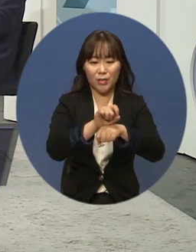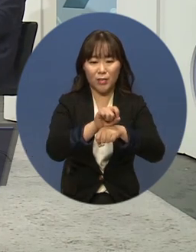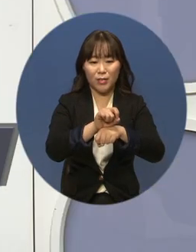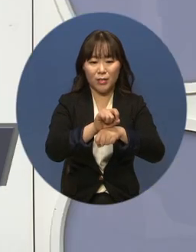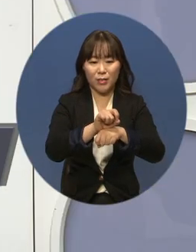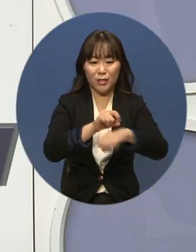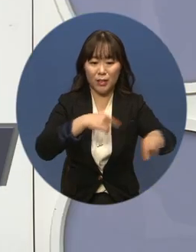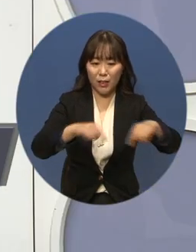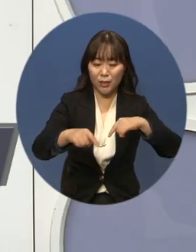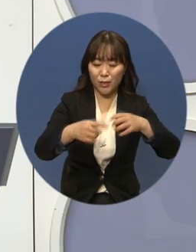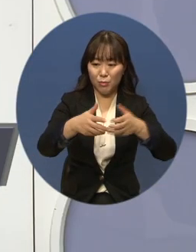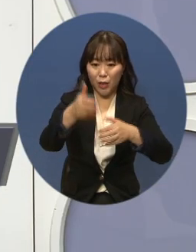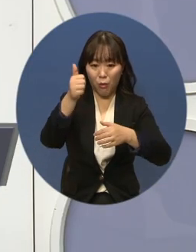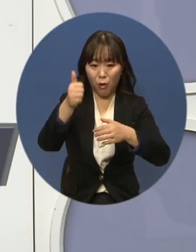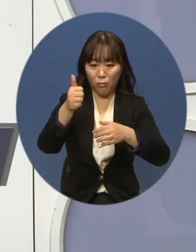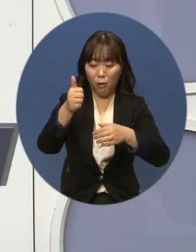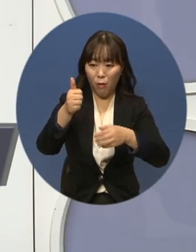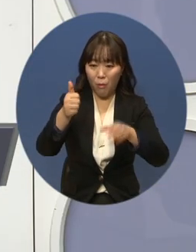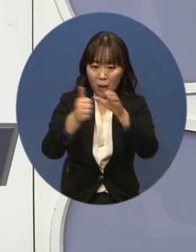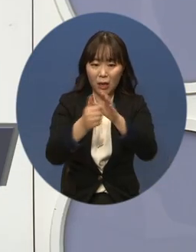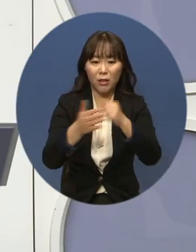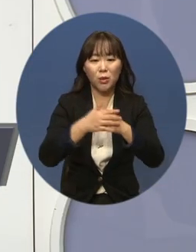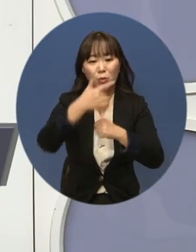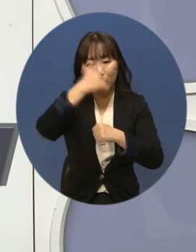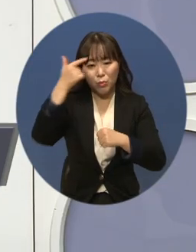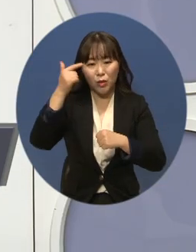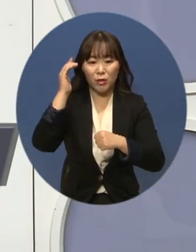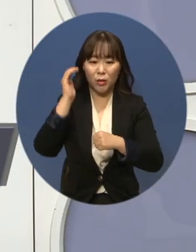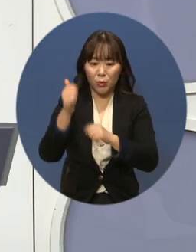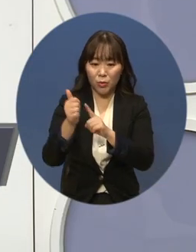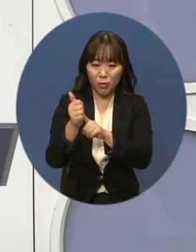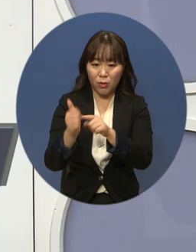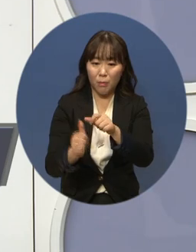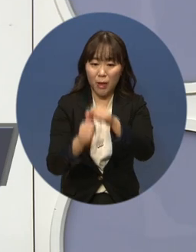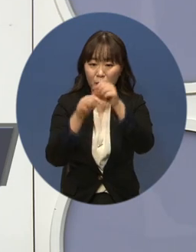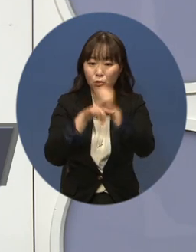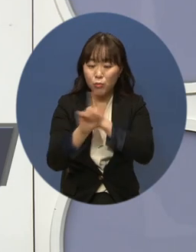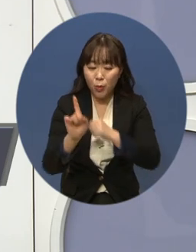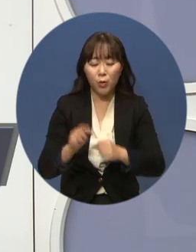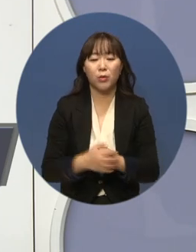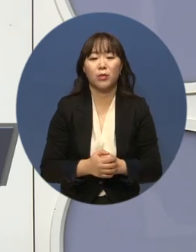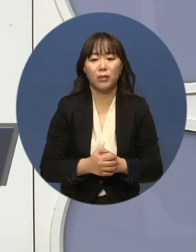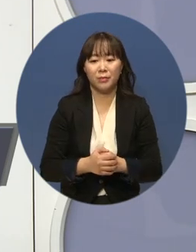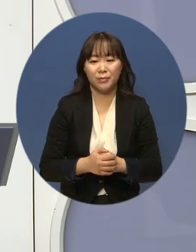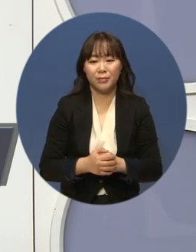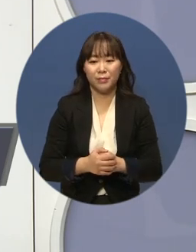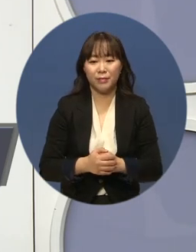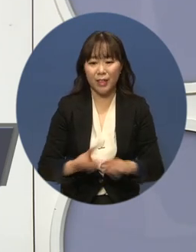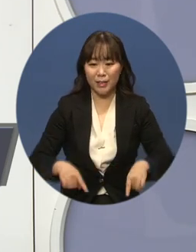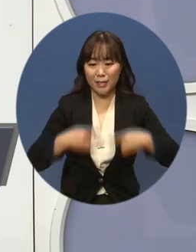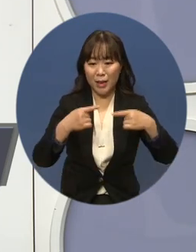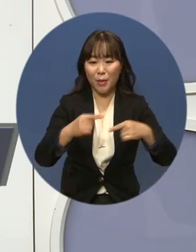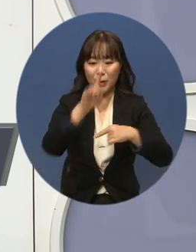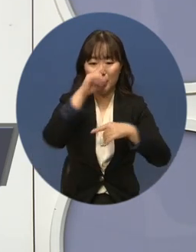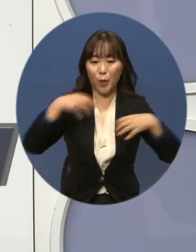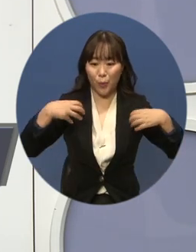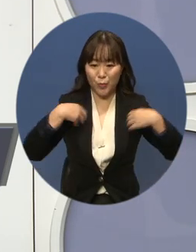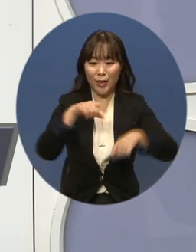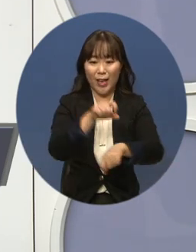했으니까 노무현 대통령께서 저를 발탁한 이유는 그렇다 하더라고요. 그런데 이